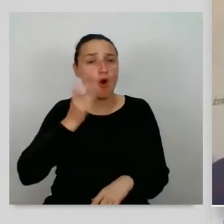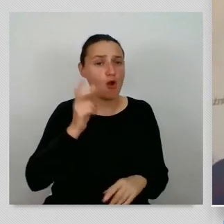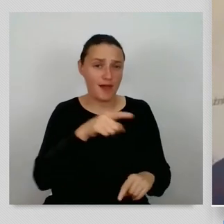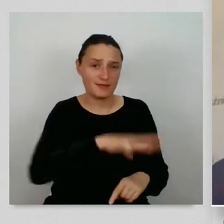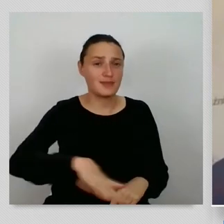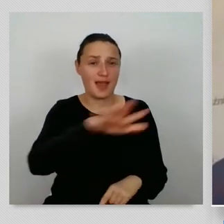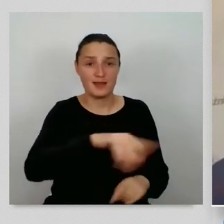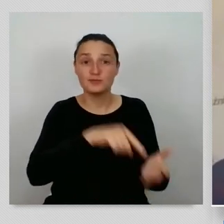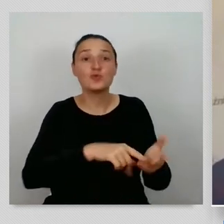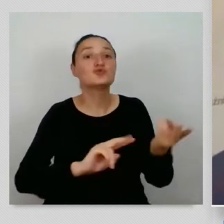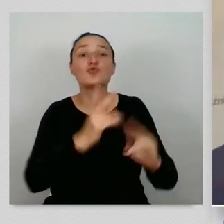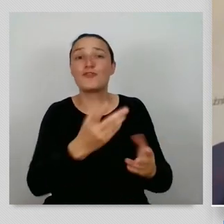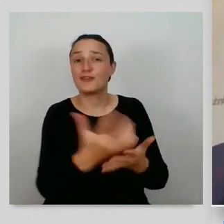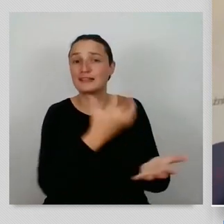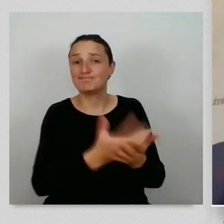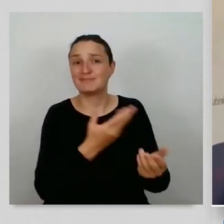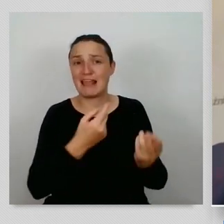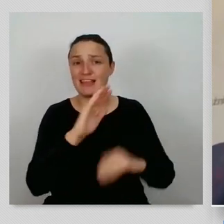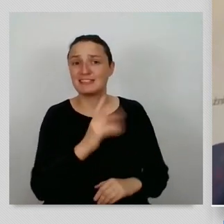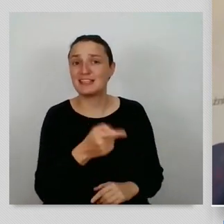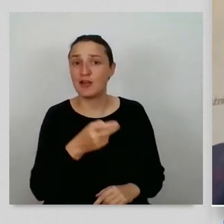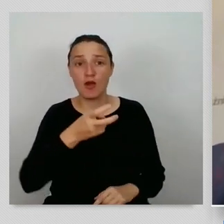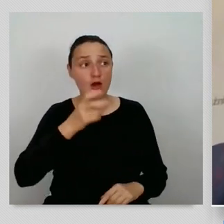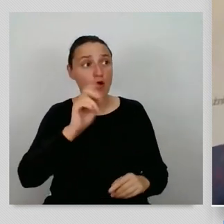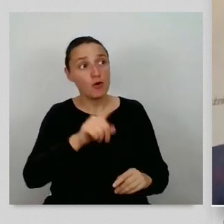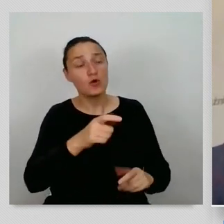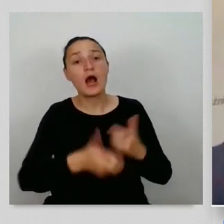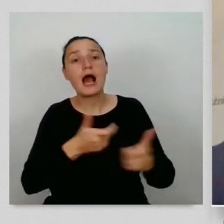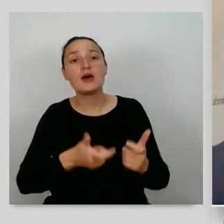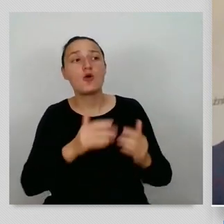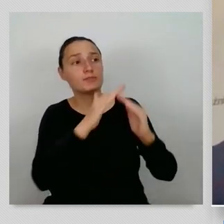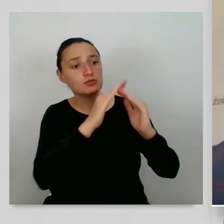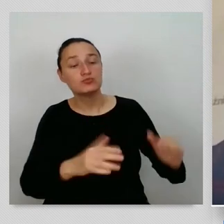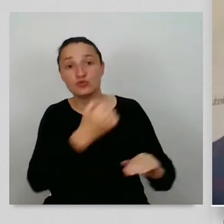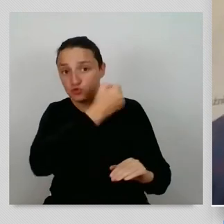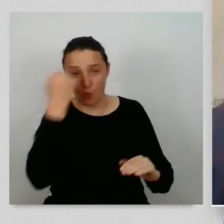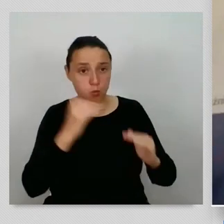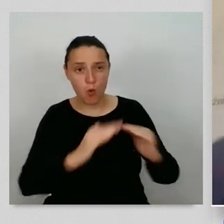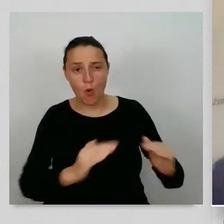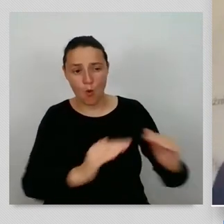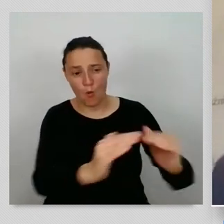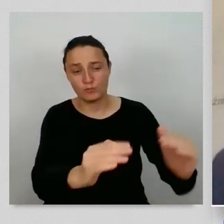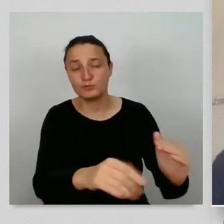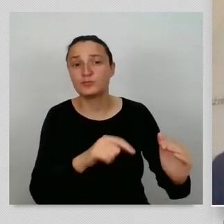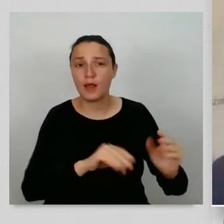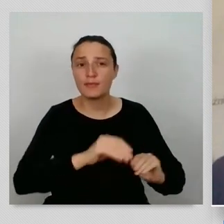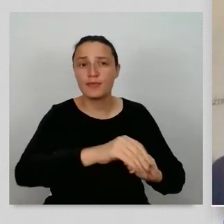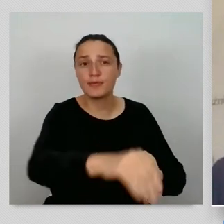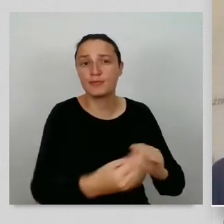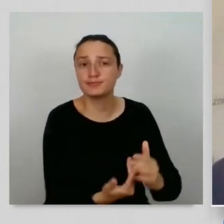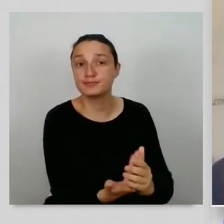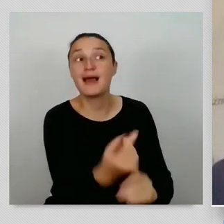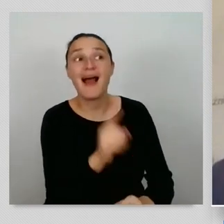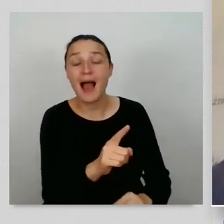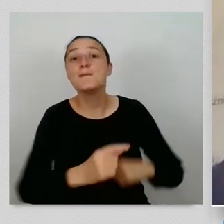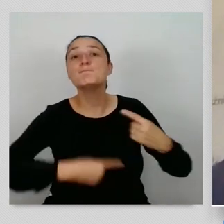uzyskuje pan największe dochody? On tak zastanawia się, prowadząc gospodarstwo szwarniowe, mówi, z produkcji energii. Więc my musimy zbudować taki